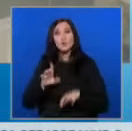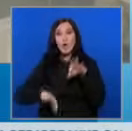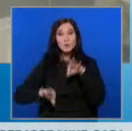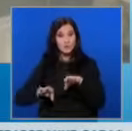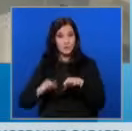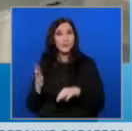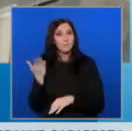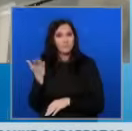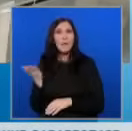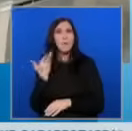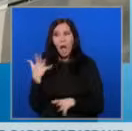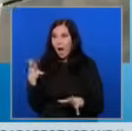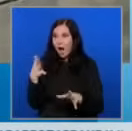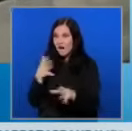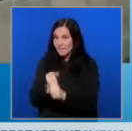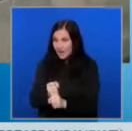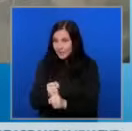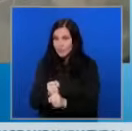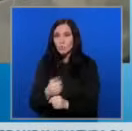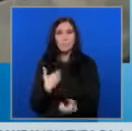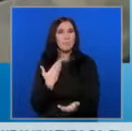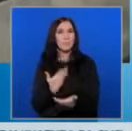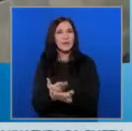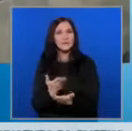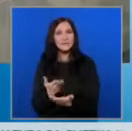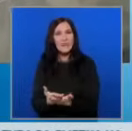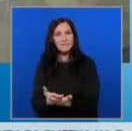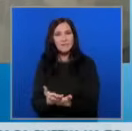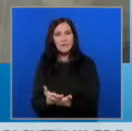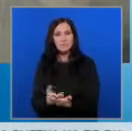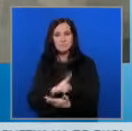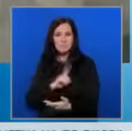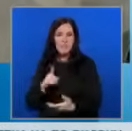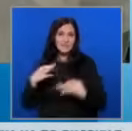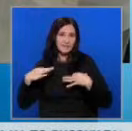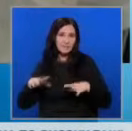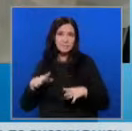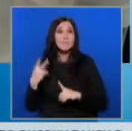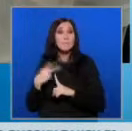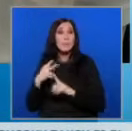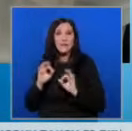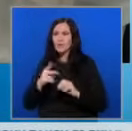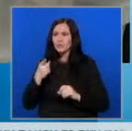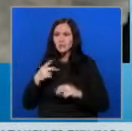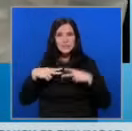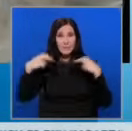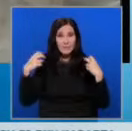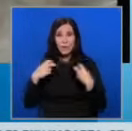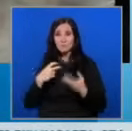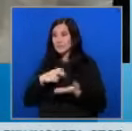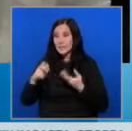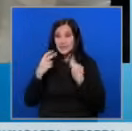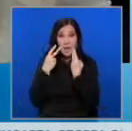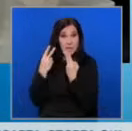бяха хванати, да, от представители на независимите медии, така този скандал излезе наяве. Но